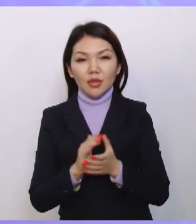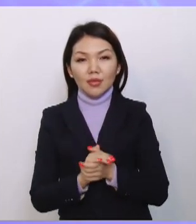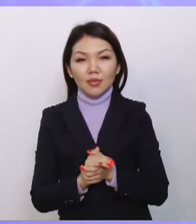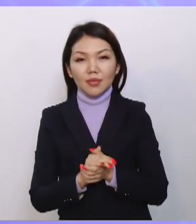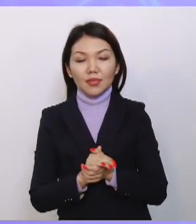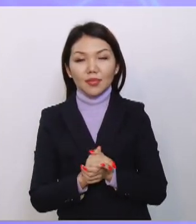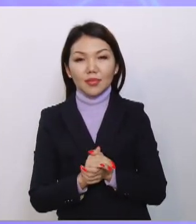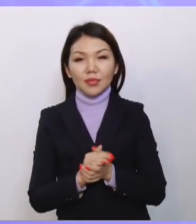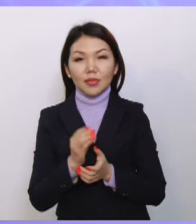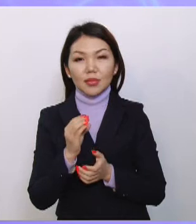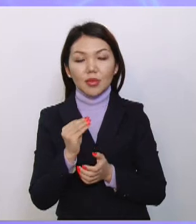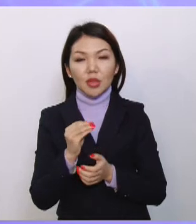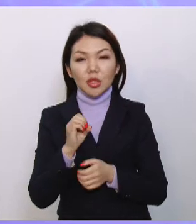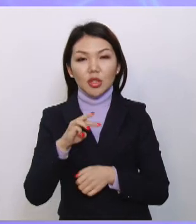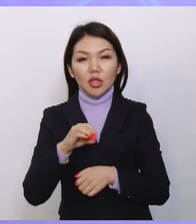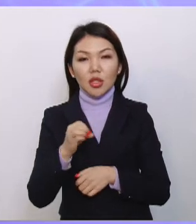Жемиш багы.